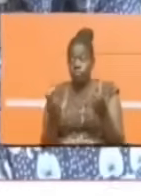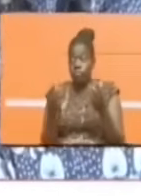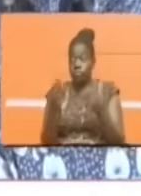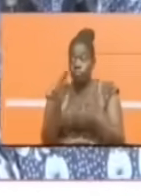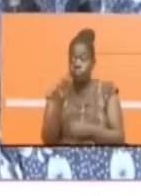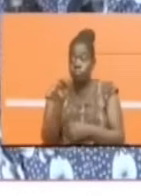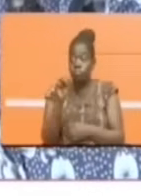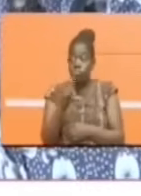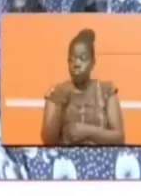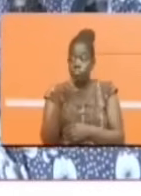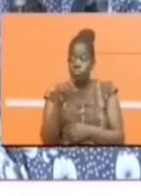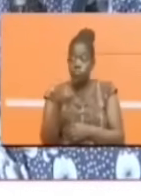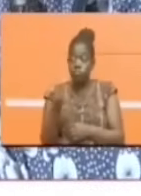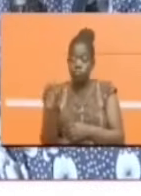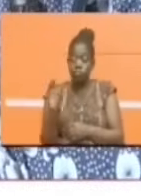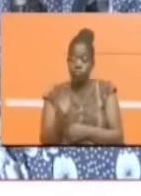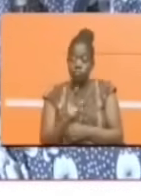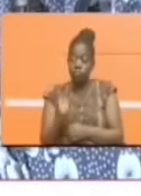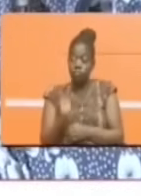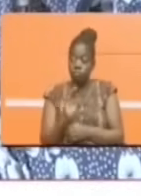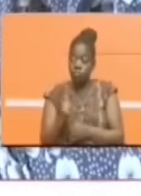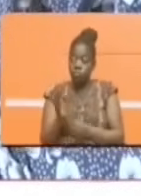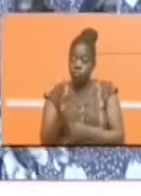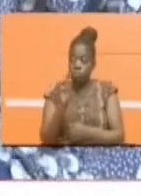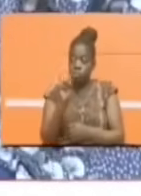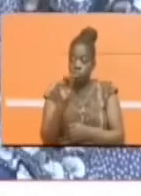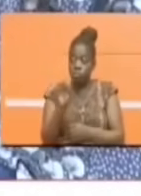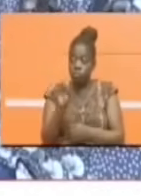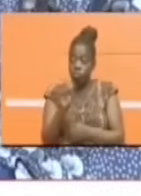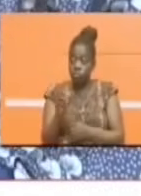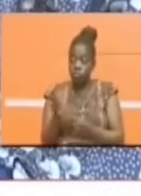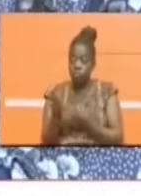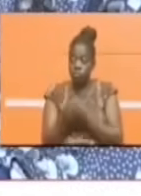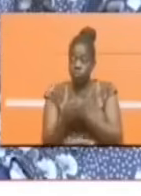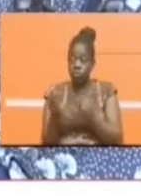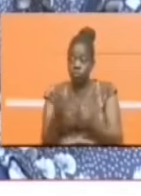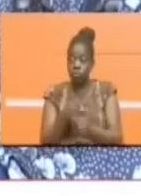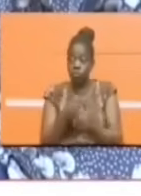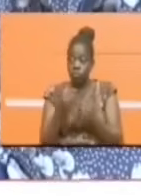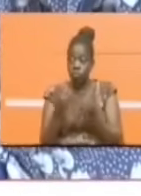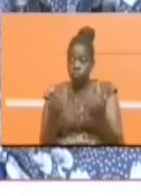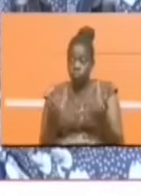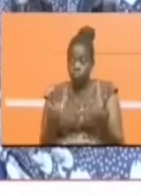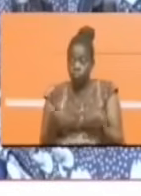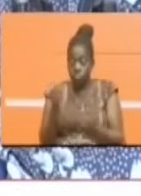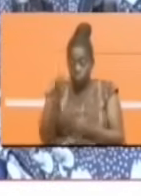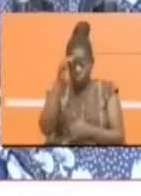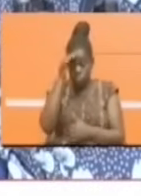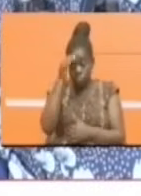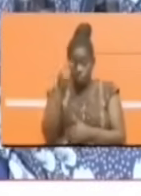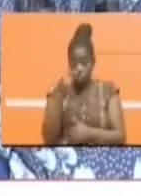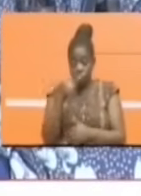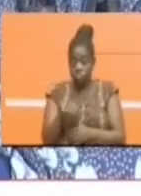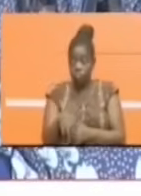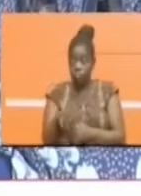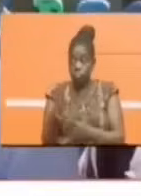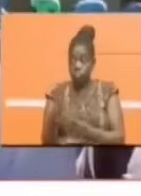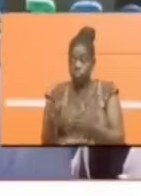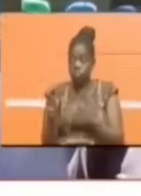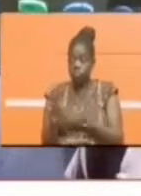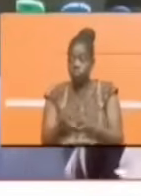Tega yadukidde mu kakiiko ka brigade yamaze esatu kyamuzi okumutasa ku muwala we Aisha Namalu wa polisi gw'agamba nti amunyiganya ku